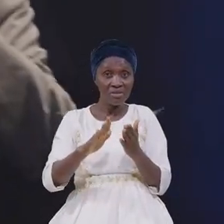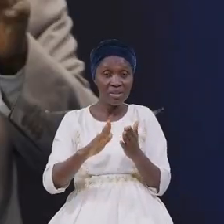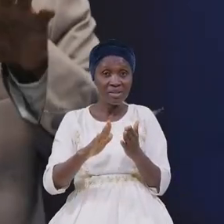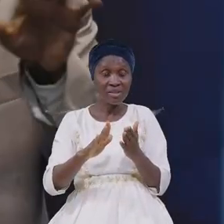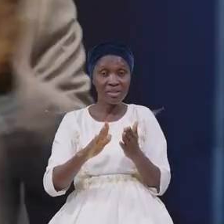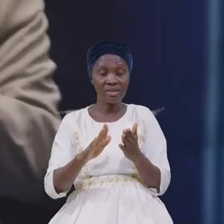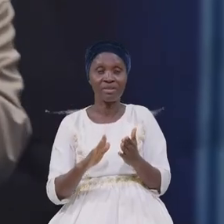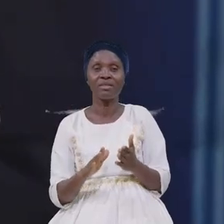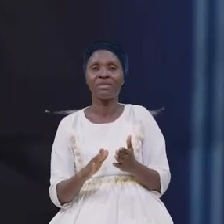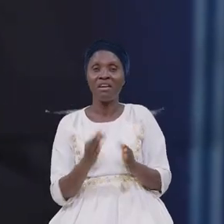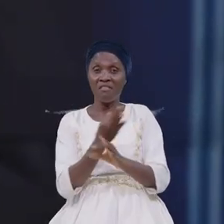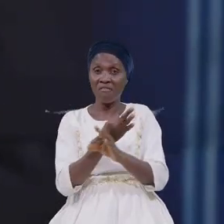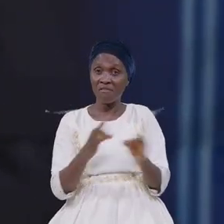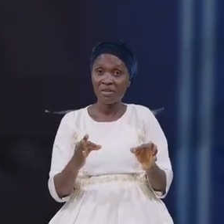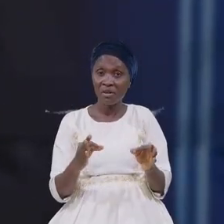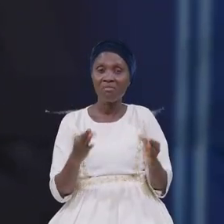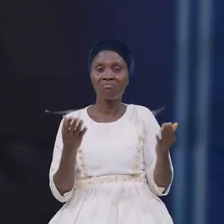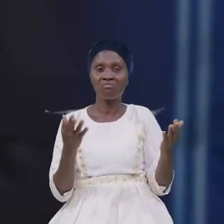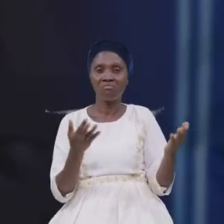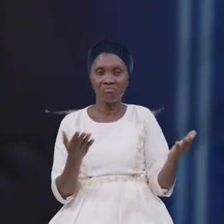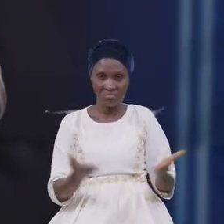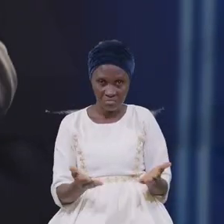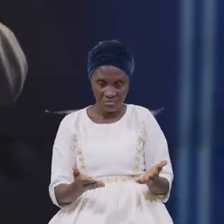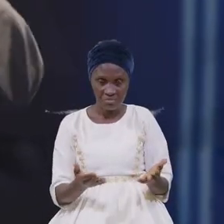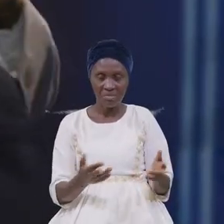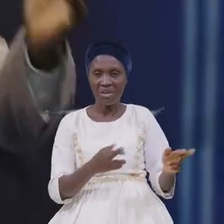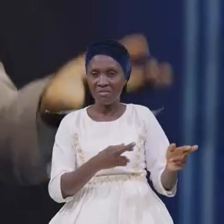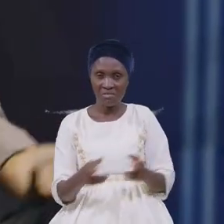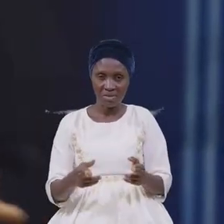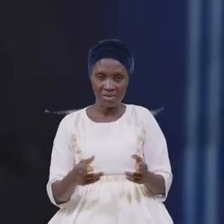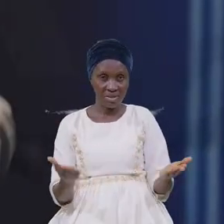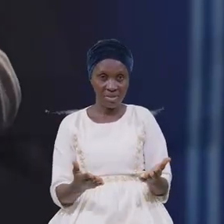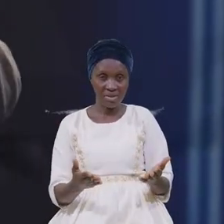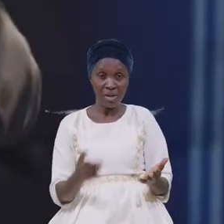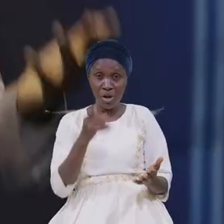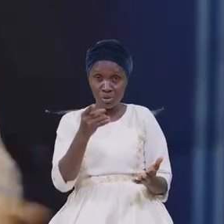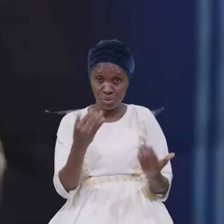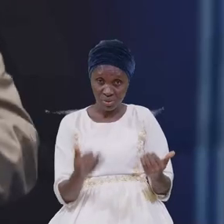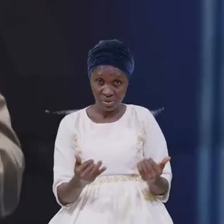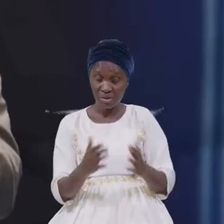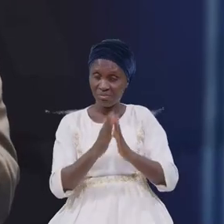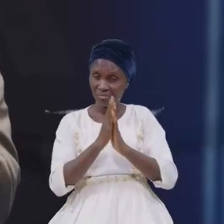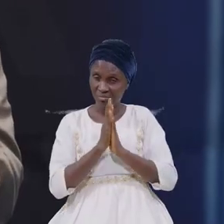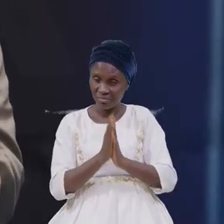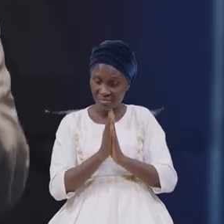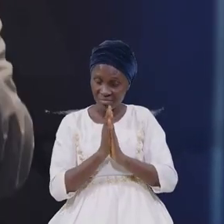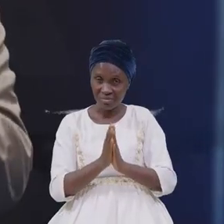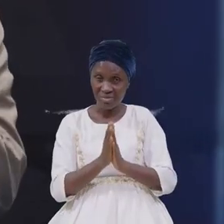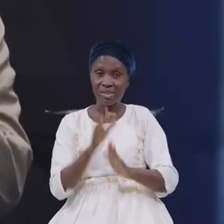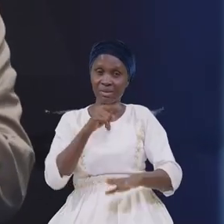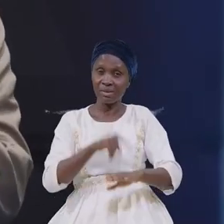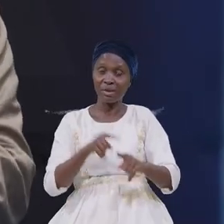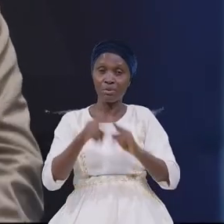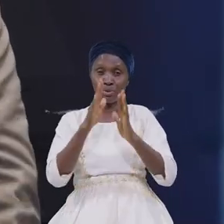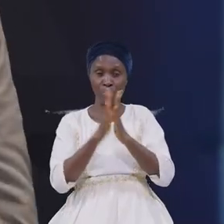vu la libération, la liberté disponible, où que vous soyez, tête baissée. Vous voyez, vous voulez que